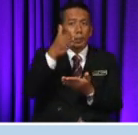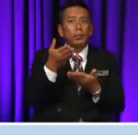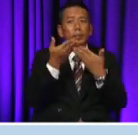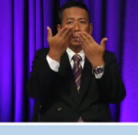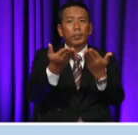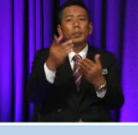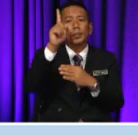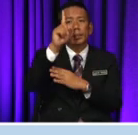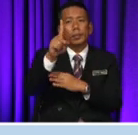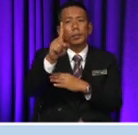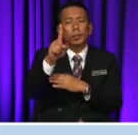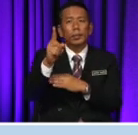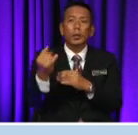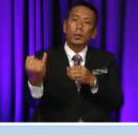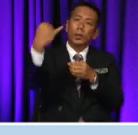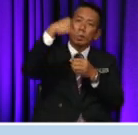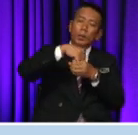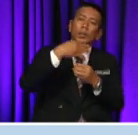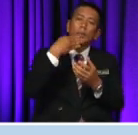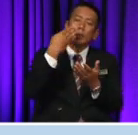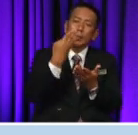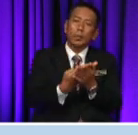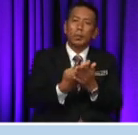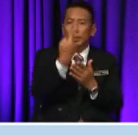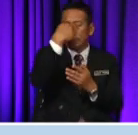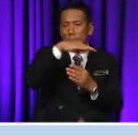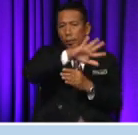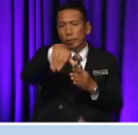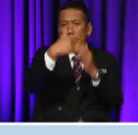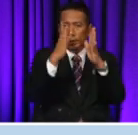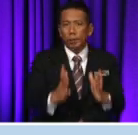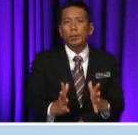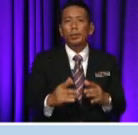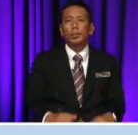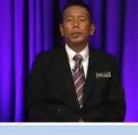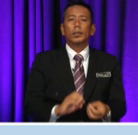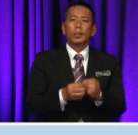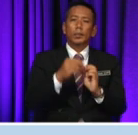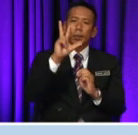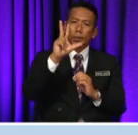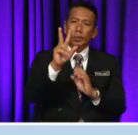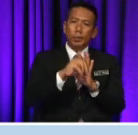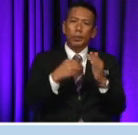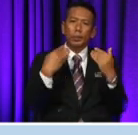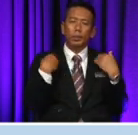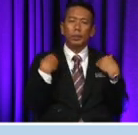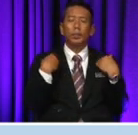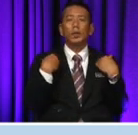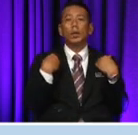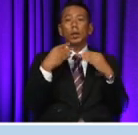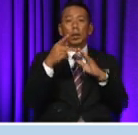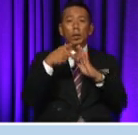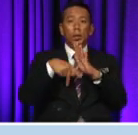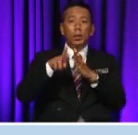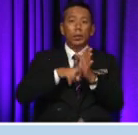satu input yang baik kepada semua orang baik yang ketiga mewujudkan persofahaman antara